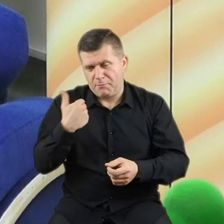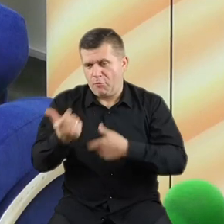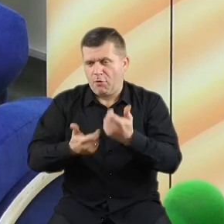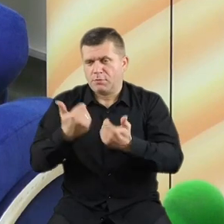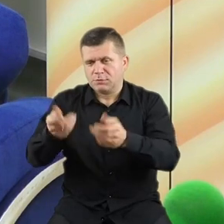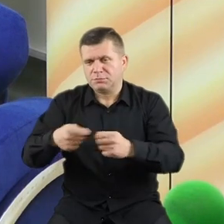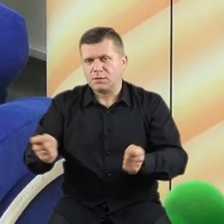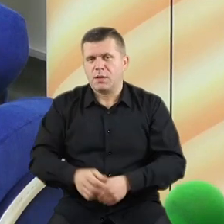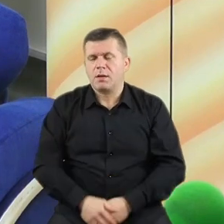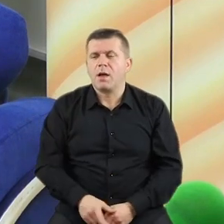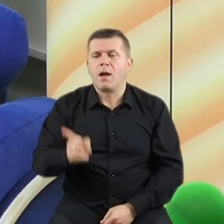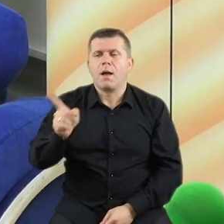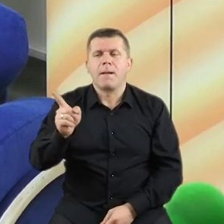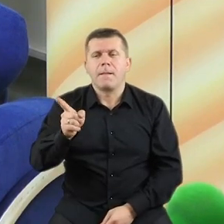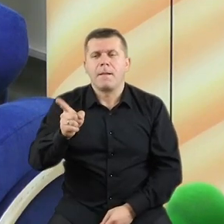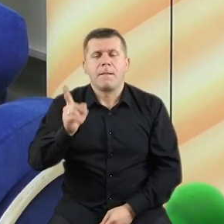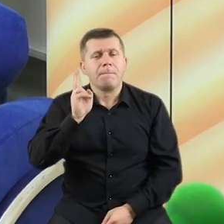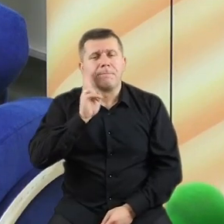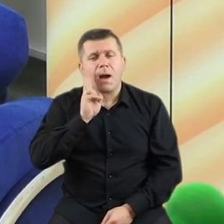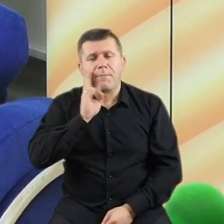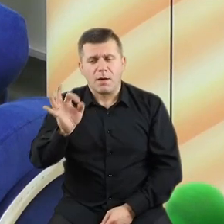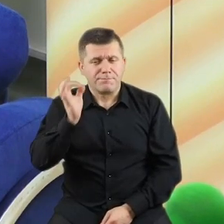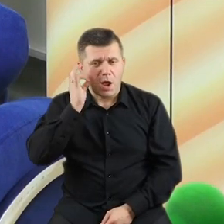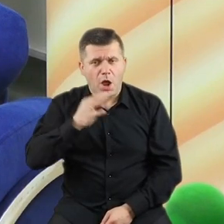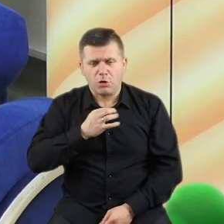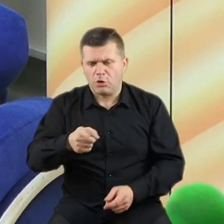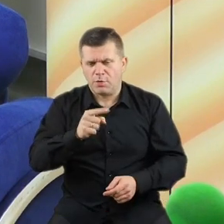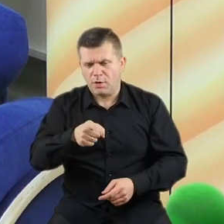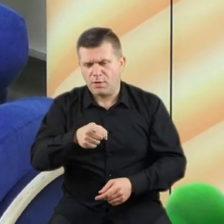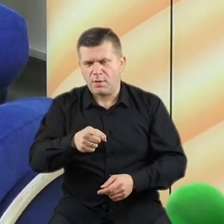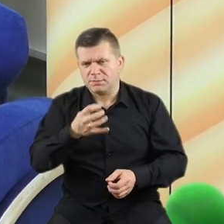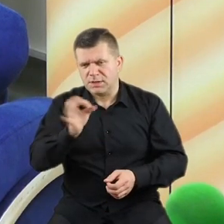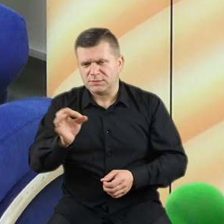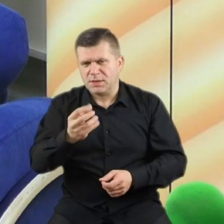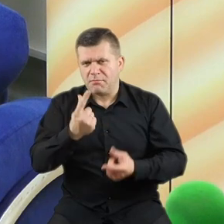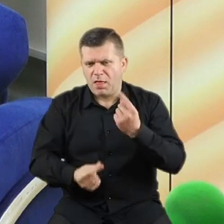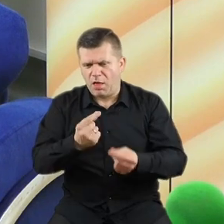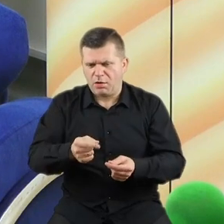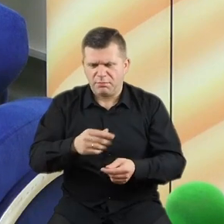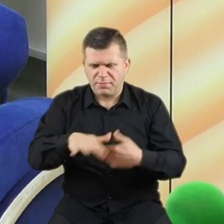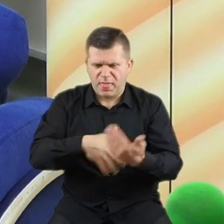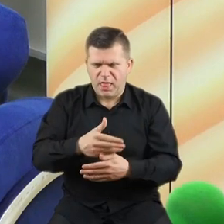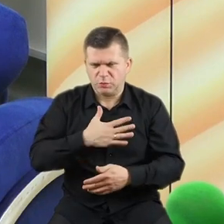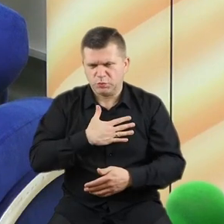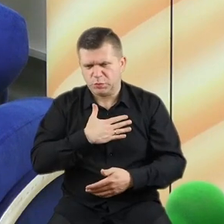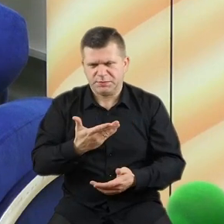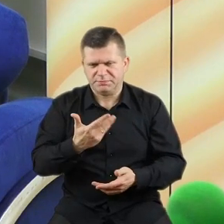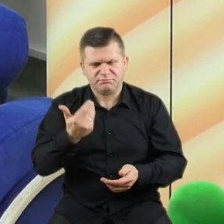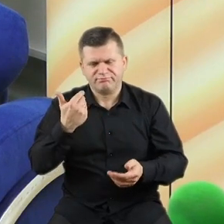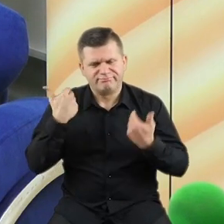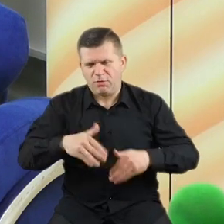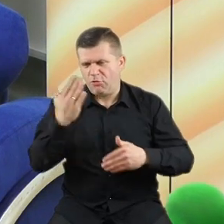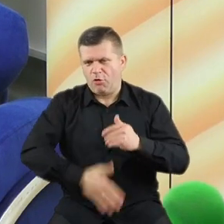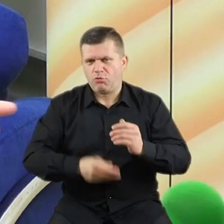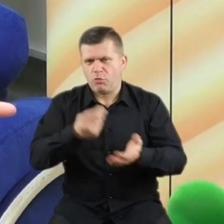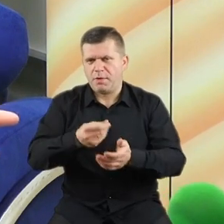prawda? Ale potem ta mama tej pani się zorientowała, że to mleko jest chrzczone i przestała kupować od niej mleko.